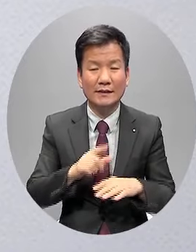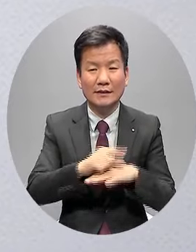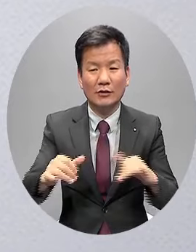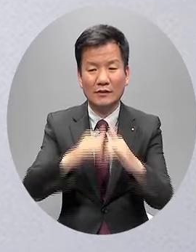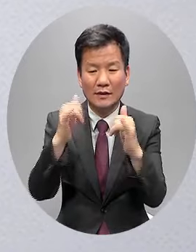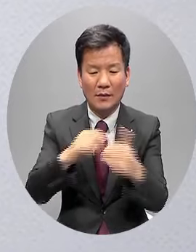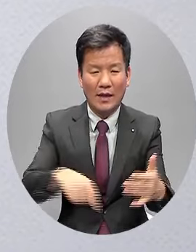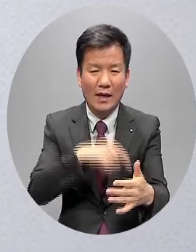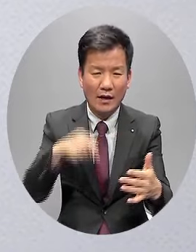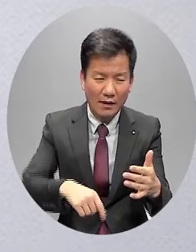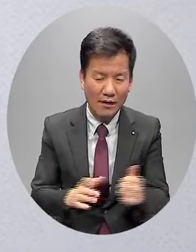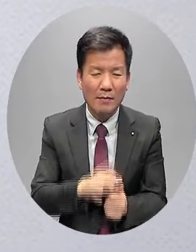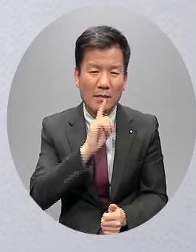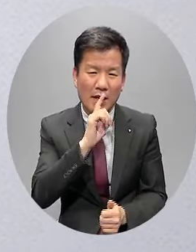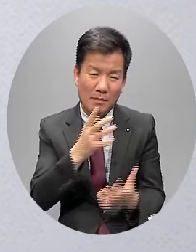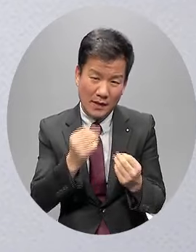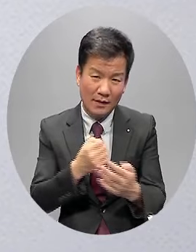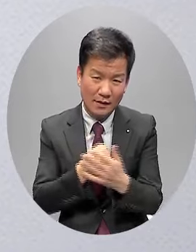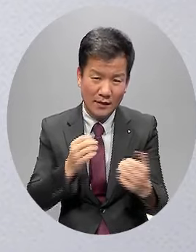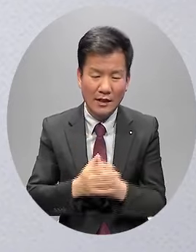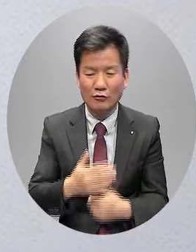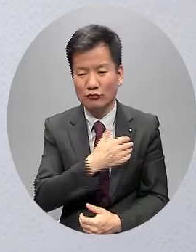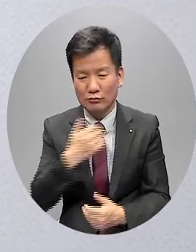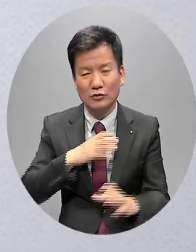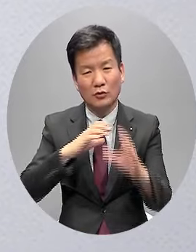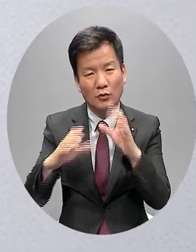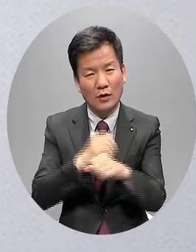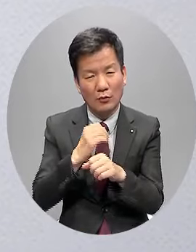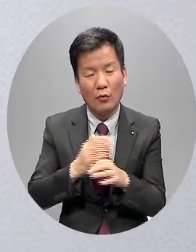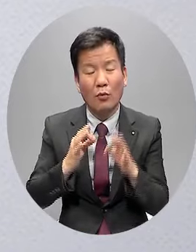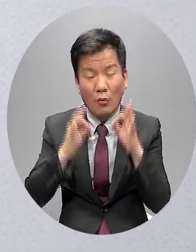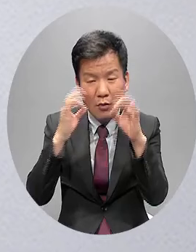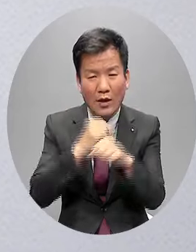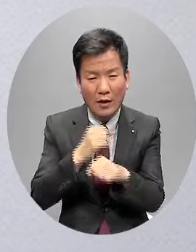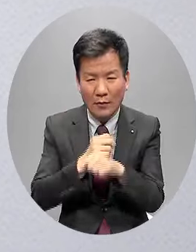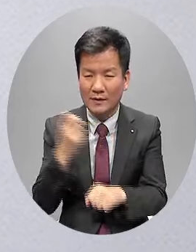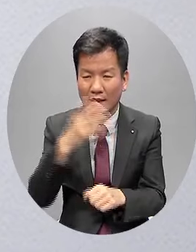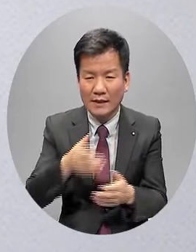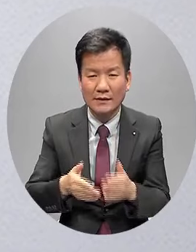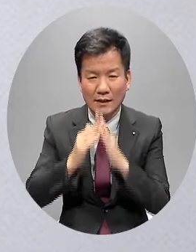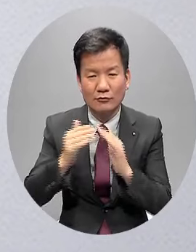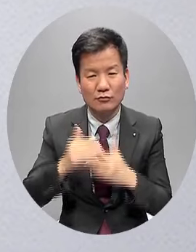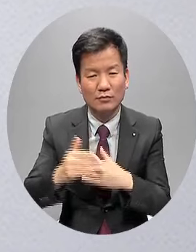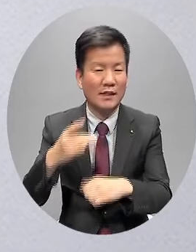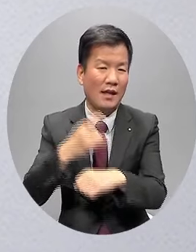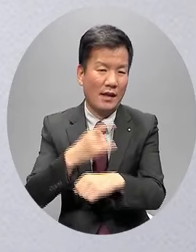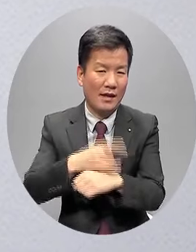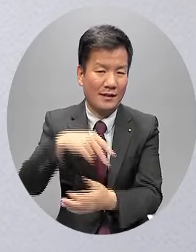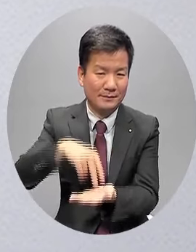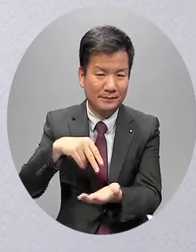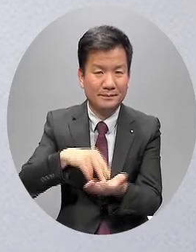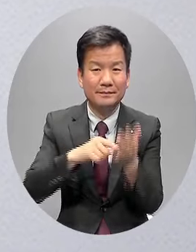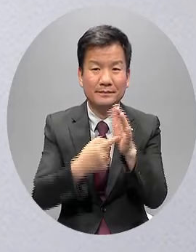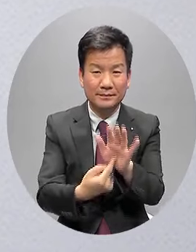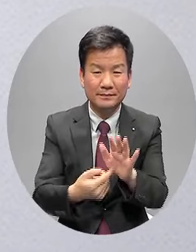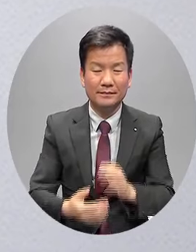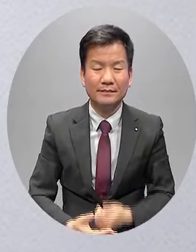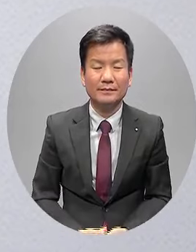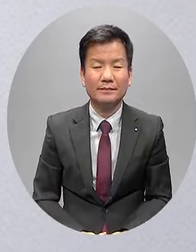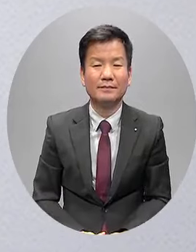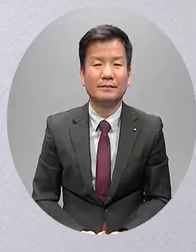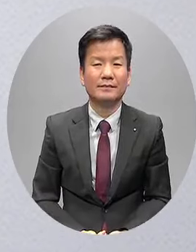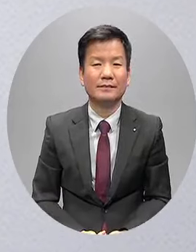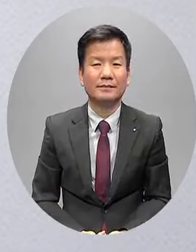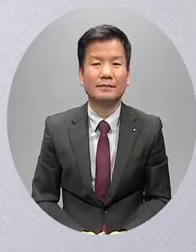사회에서 제기하는 지적에 대해서 충분히 소통하고 노력하며 창립을 이어 나가겠다고 밝혔습니다 MBC 뉴스